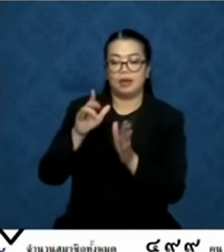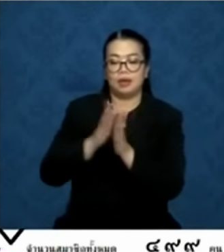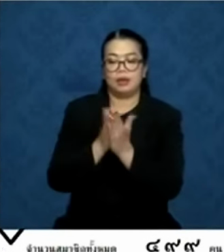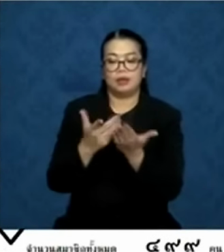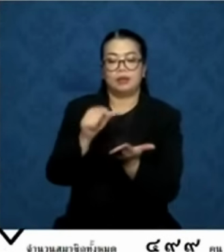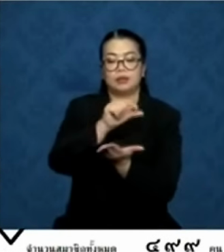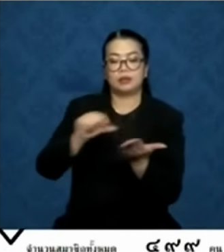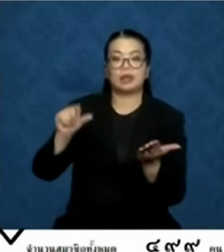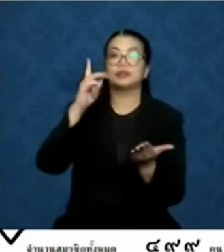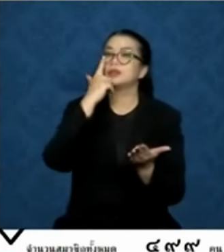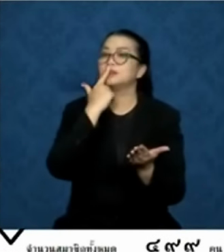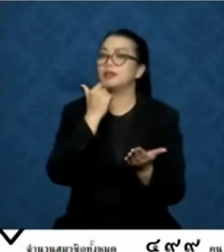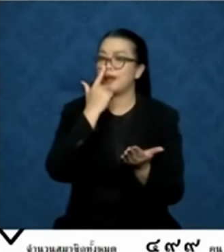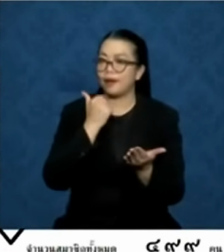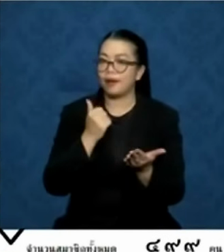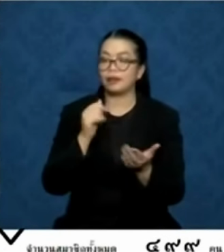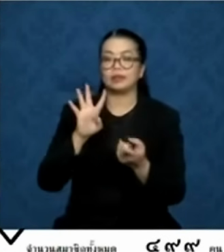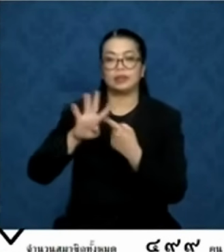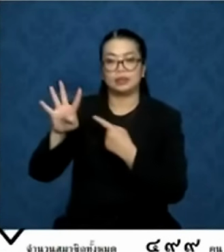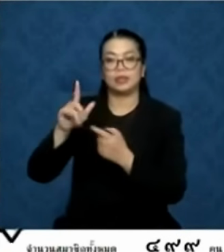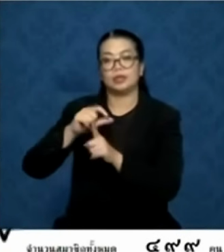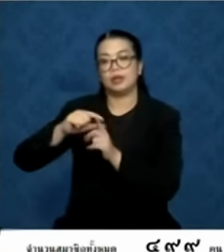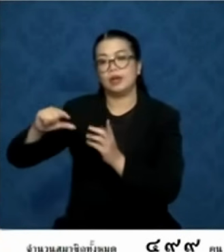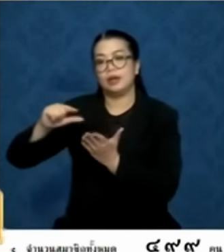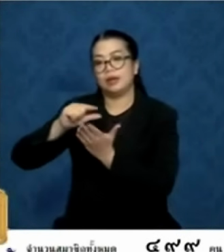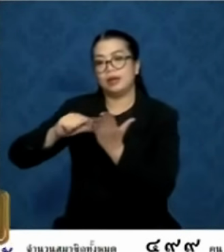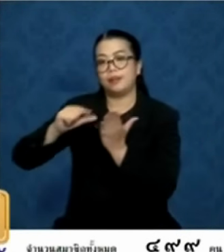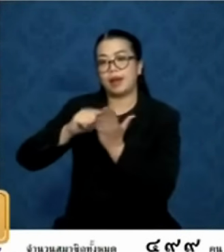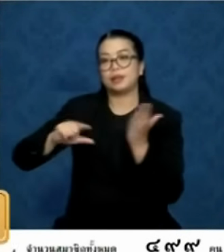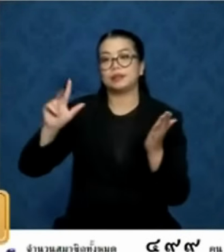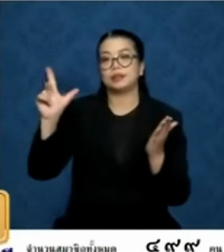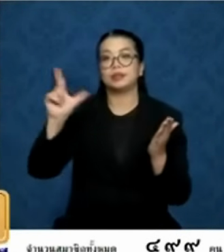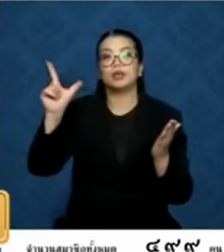และเล่มที่4เล่มคาดเหลืองข้อ5